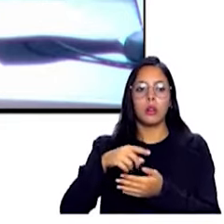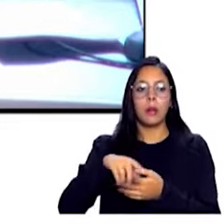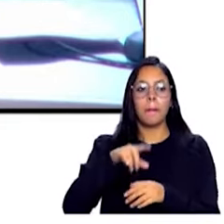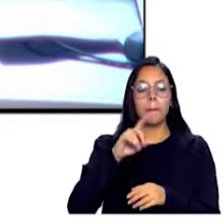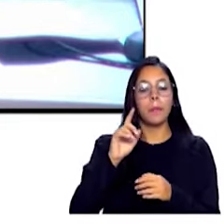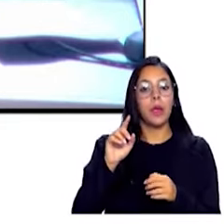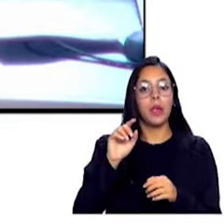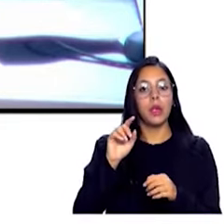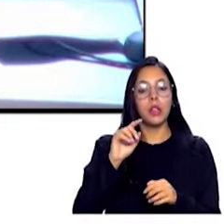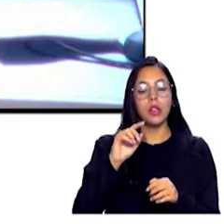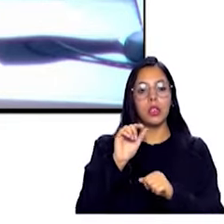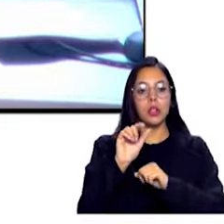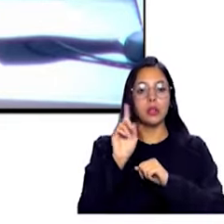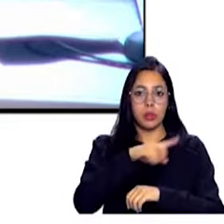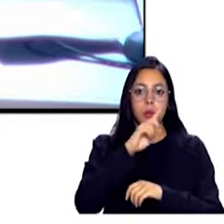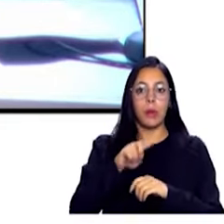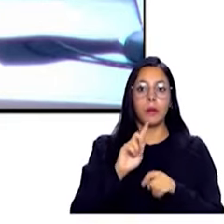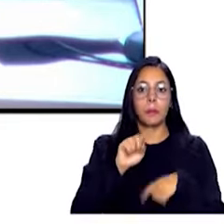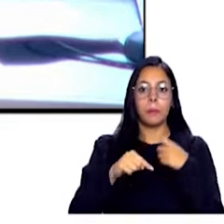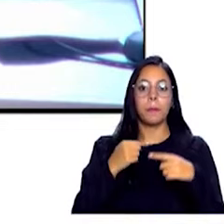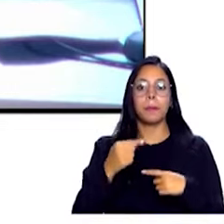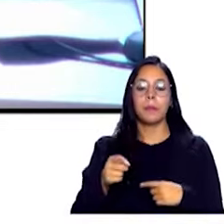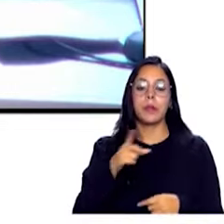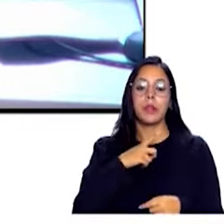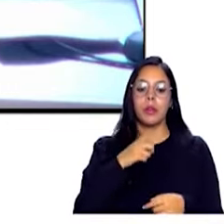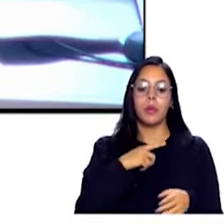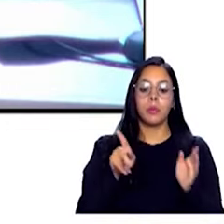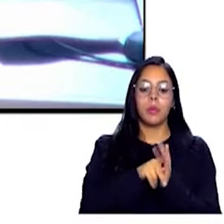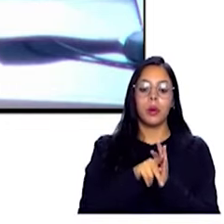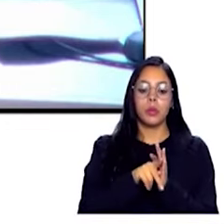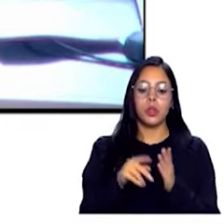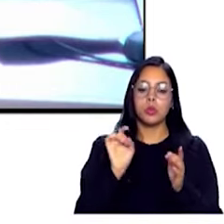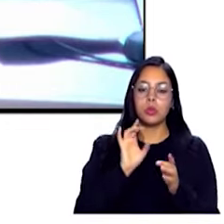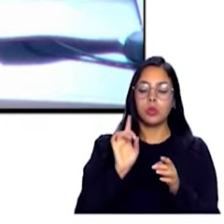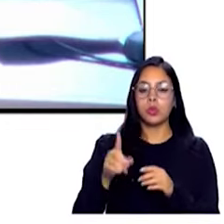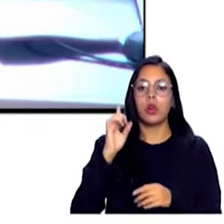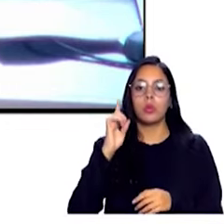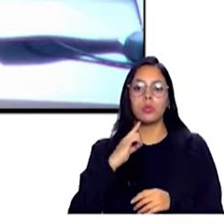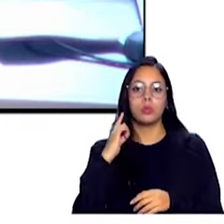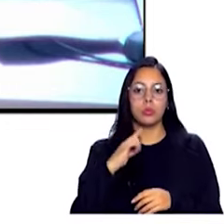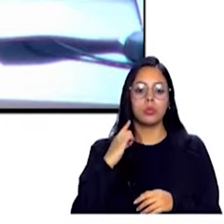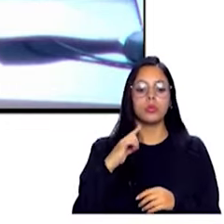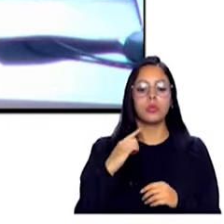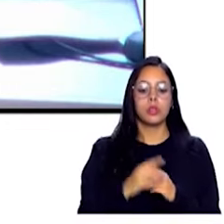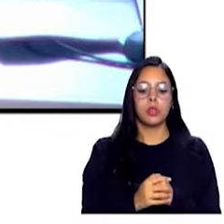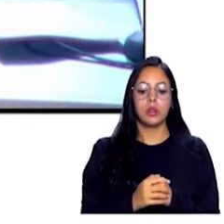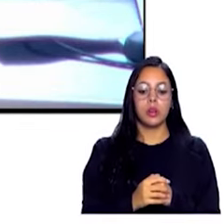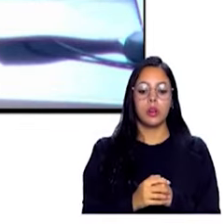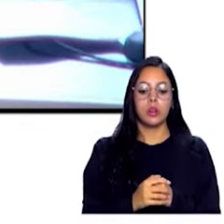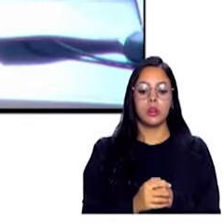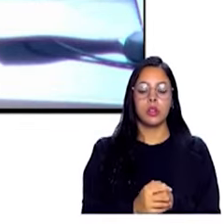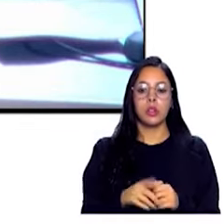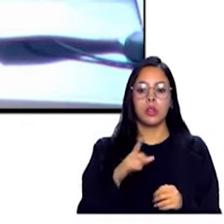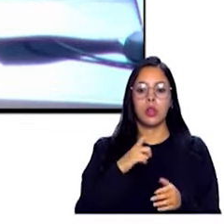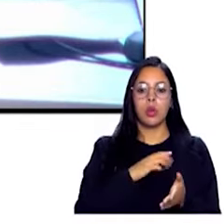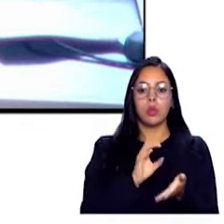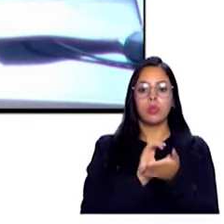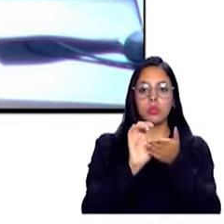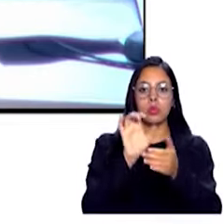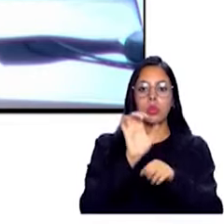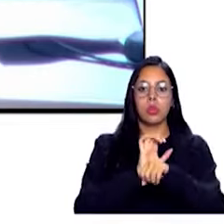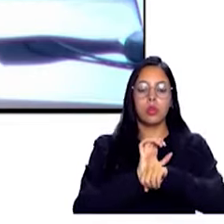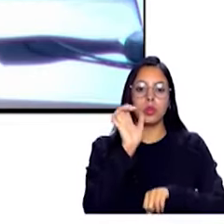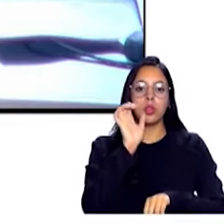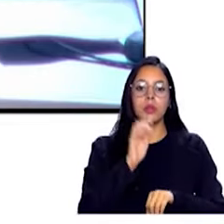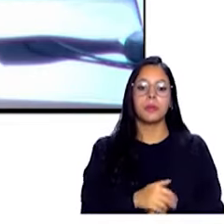avocats au conseil des avocats à la cour de cassation ET au conseil d'état qui sont en nombre limité ce sont des